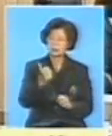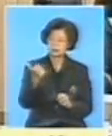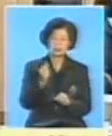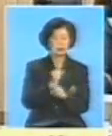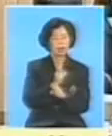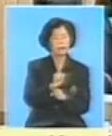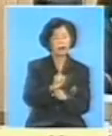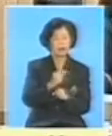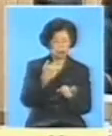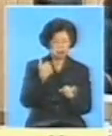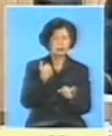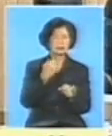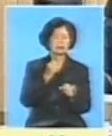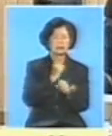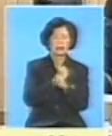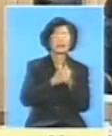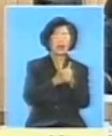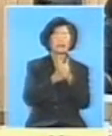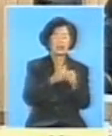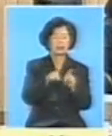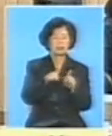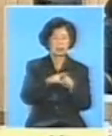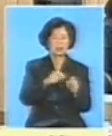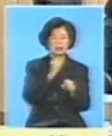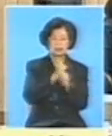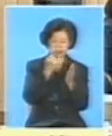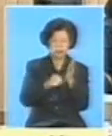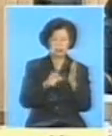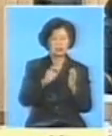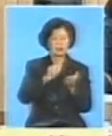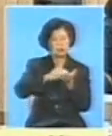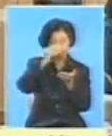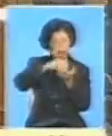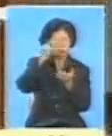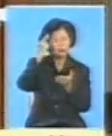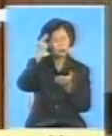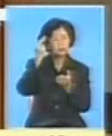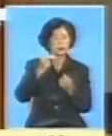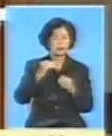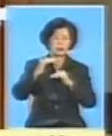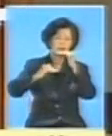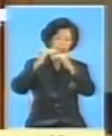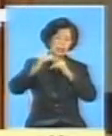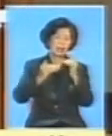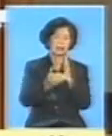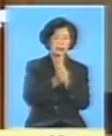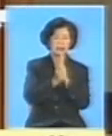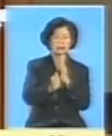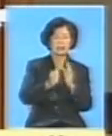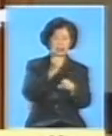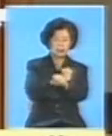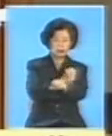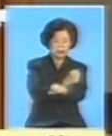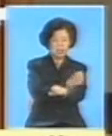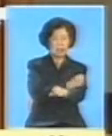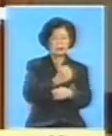ไปวันหน้าก็เกิดอีกนะไปแก้ไปเหตุทุกครั้งไปเพราะนั้นต้องเรียนรู้พัฒนาทักษะฝีมือแรงงานนอกระบบให้เข้าระบบให้มากที่สุด